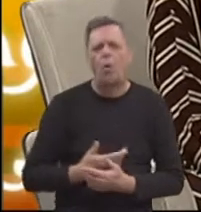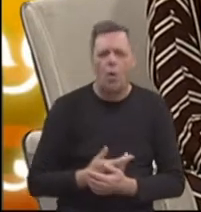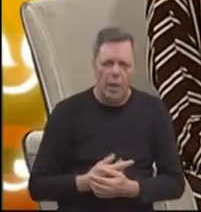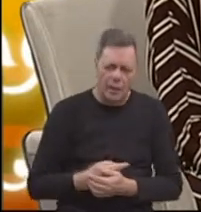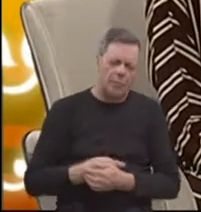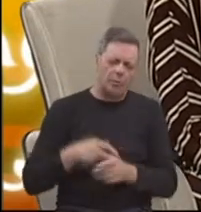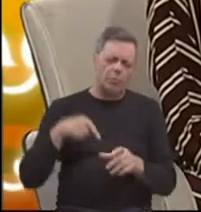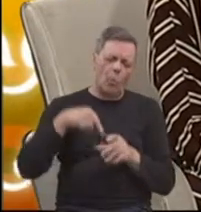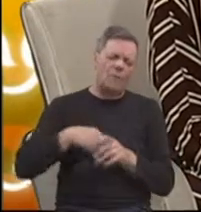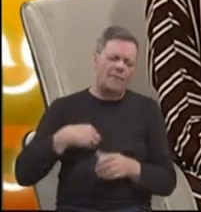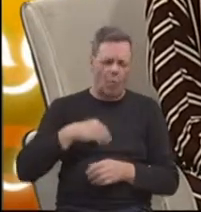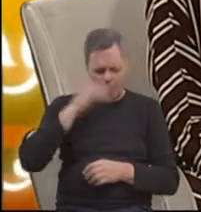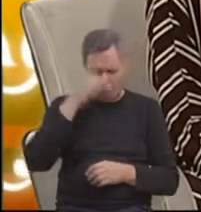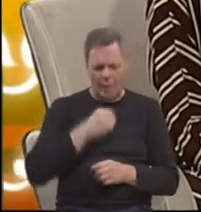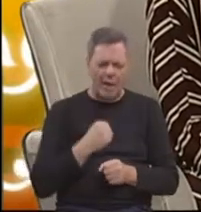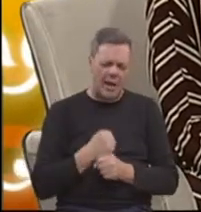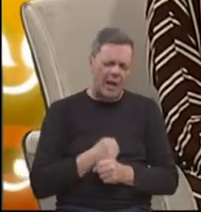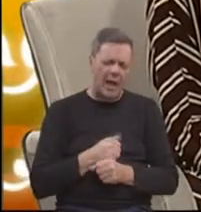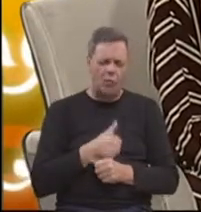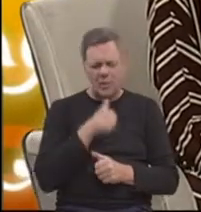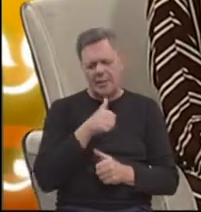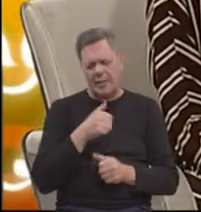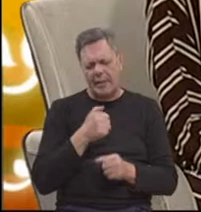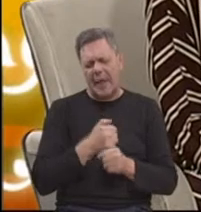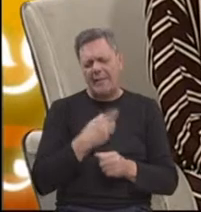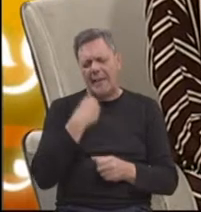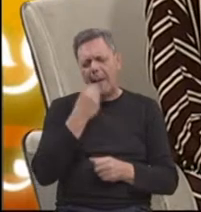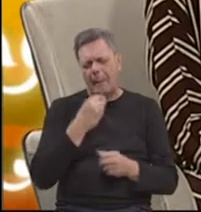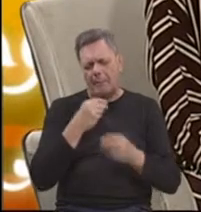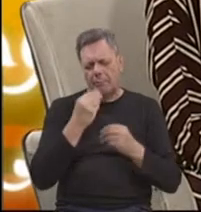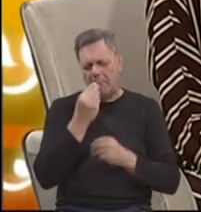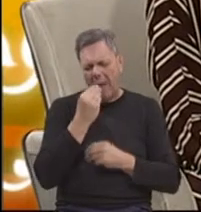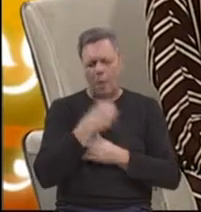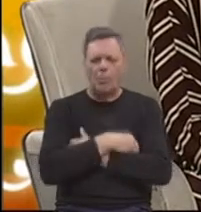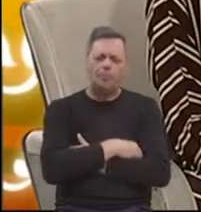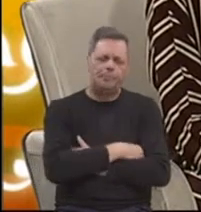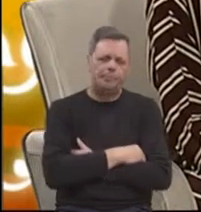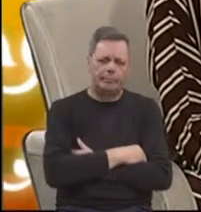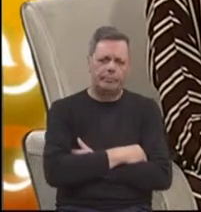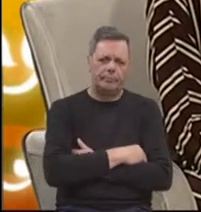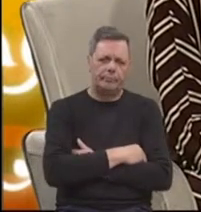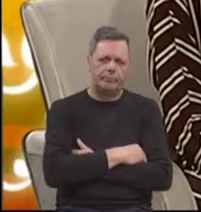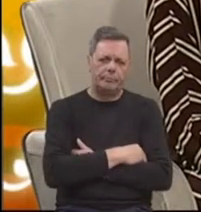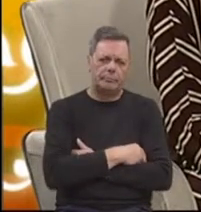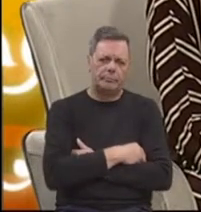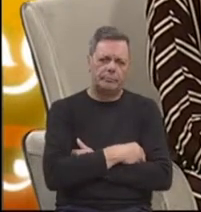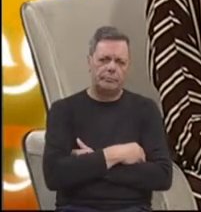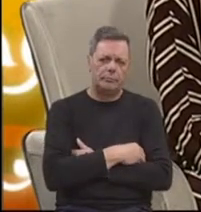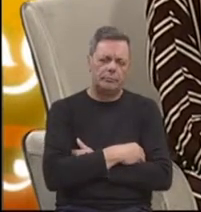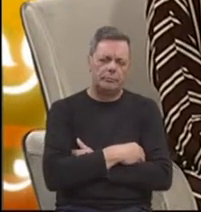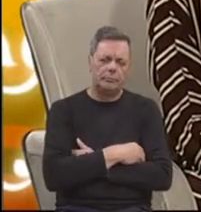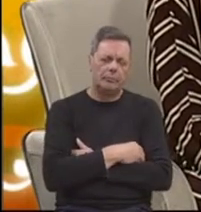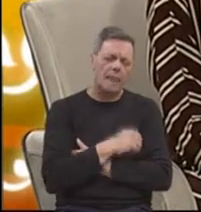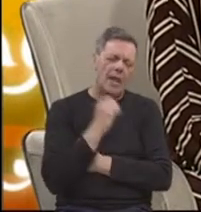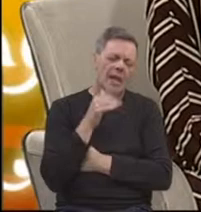unutar svojih struka, jednim dijelom dotiču same prehrane, odnosno nutricionizma. I nekako svake godine uvijek